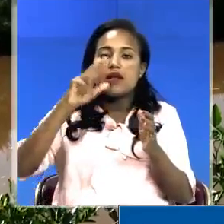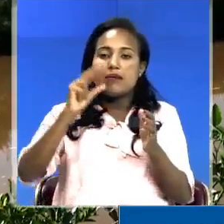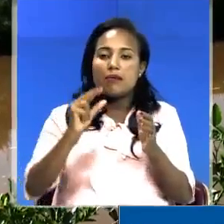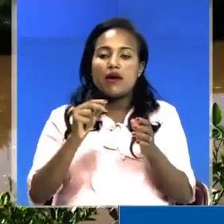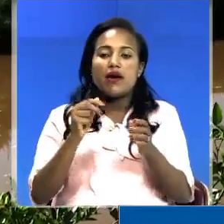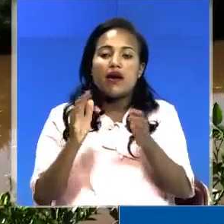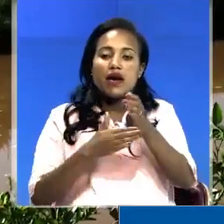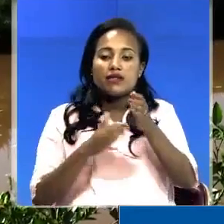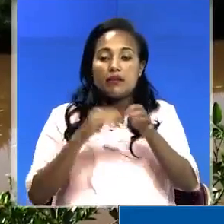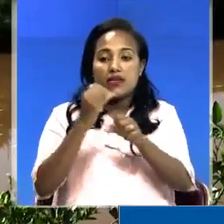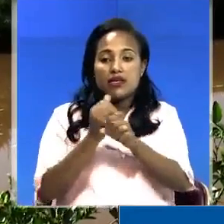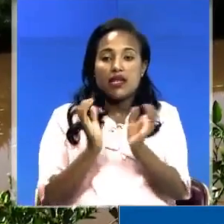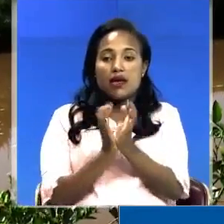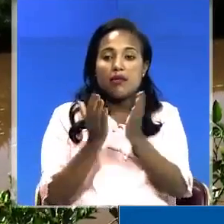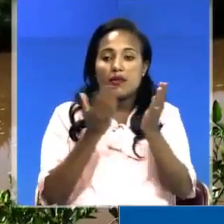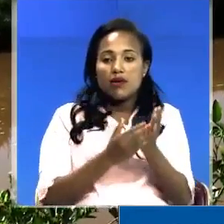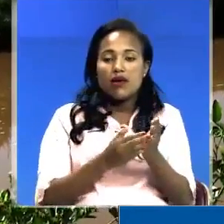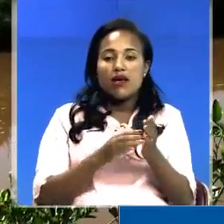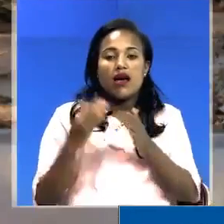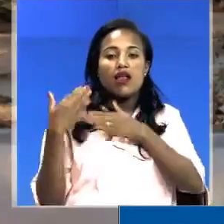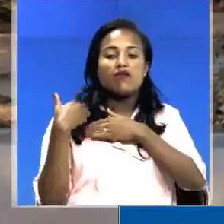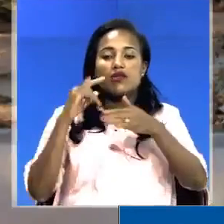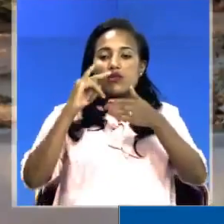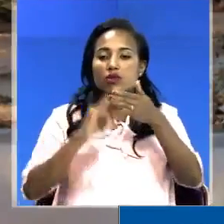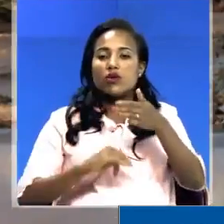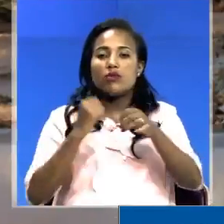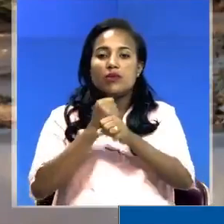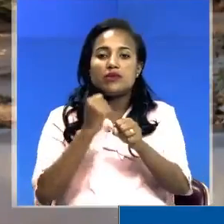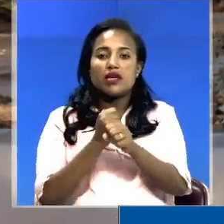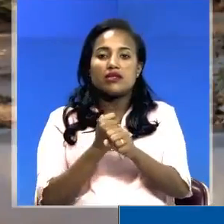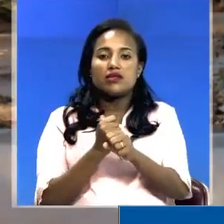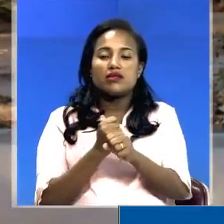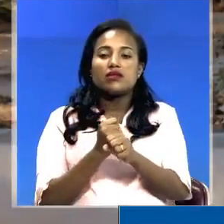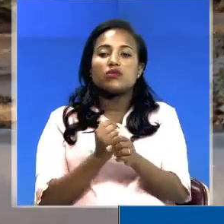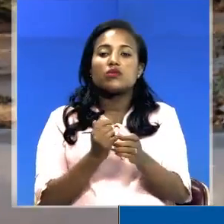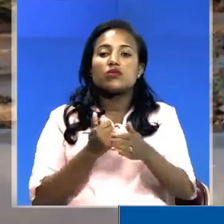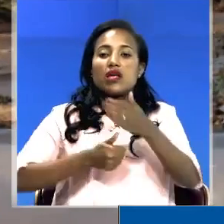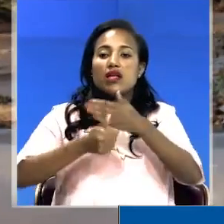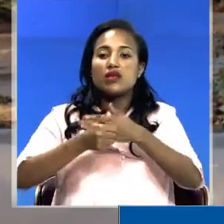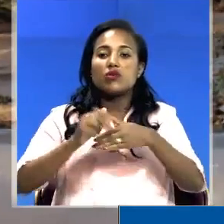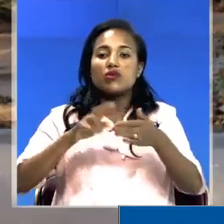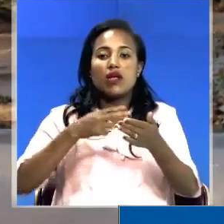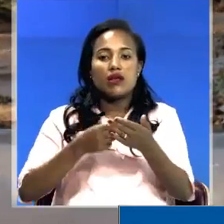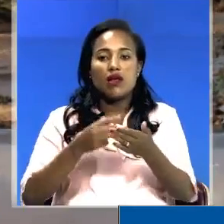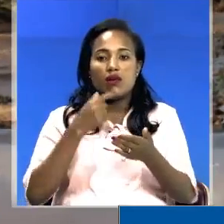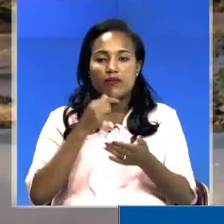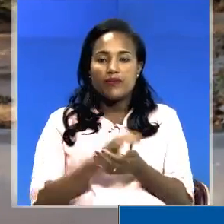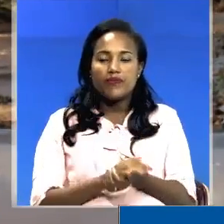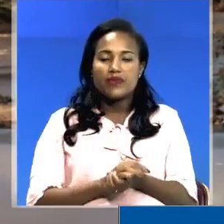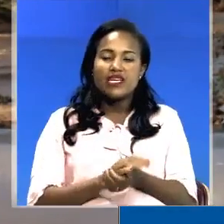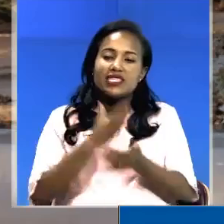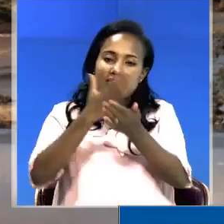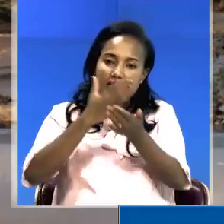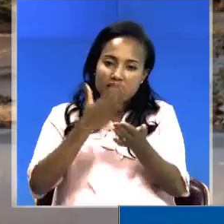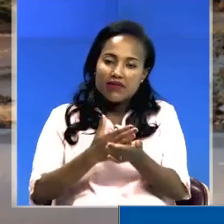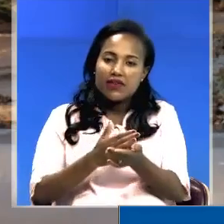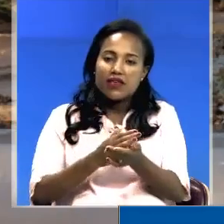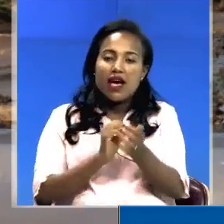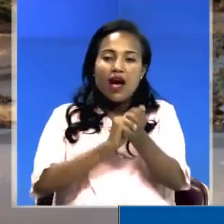ለገበያ ማቅረብ ኃላፊነት የጎደለው ስራ በመስራት የአሳ ሀብታችን ስጋት ላይ ጥለውታል ይላሉ። ጠባብ የሆነ ጨፍጫፊ አውዳሚ የሆነ